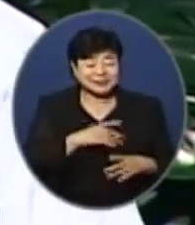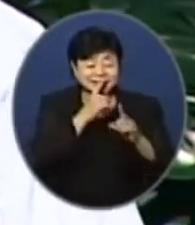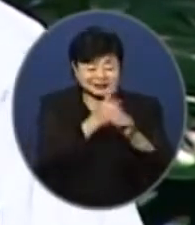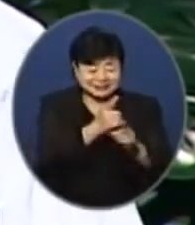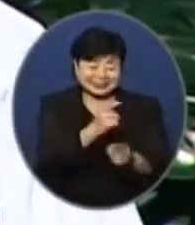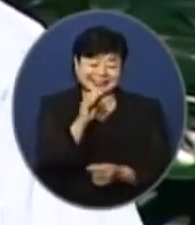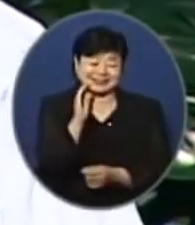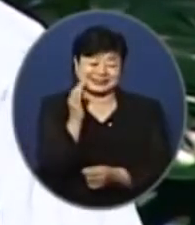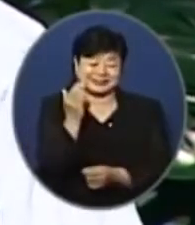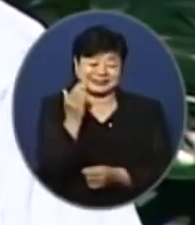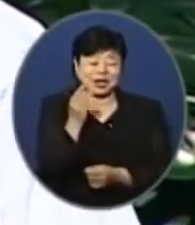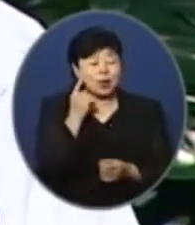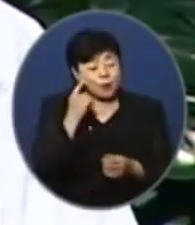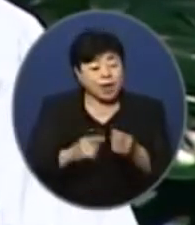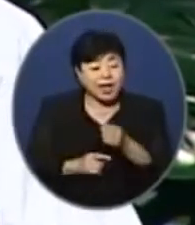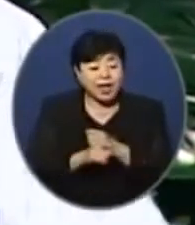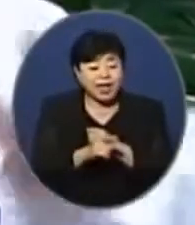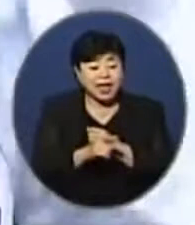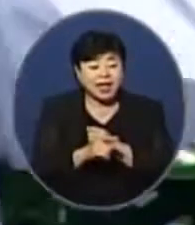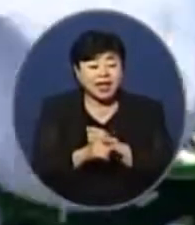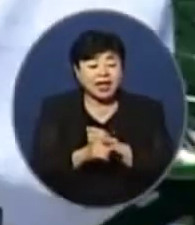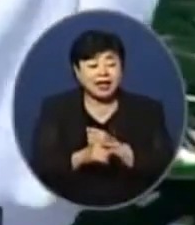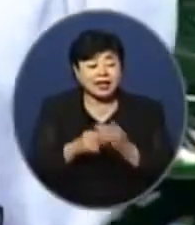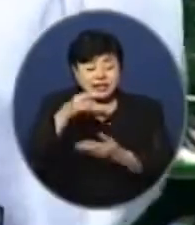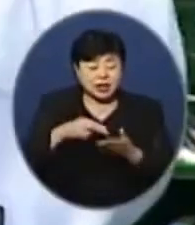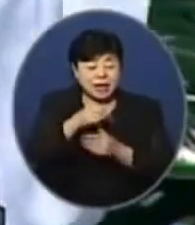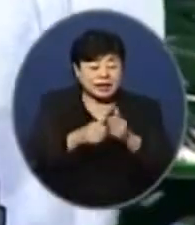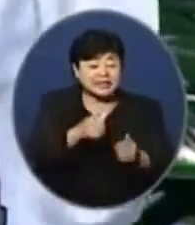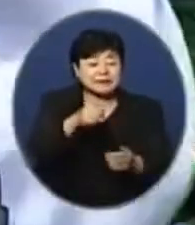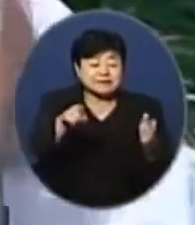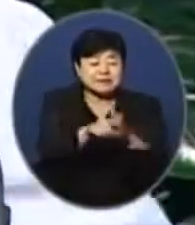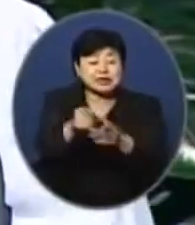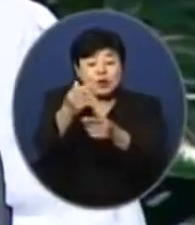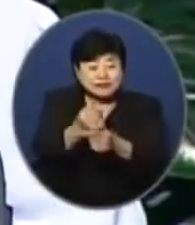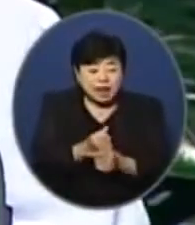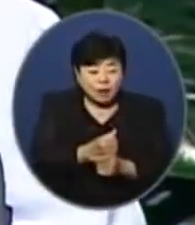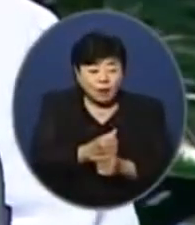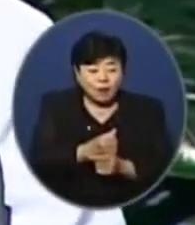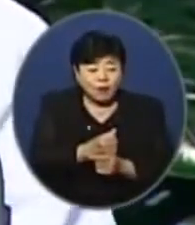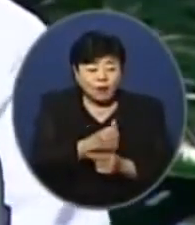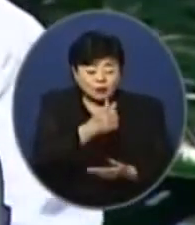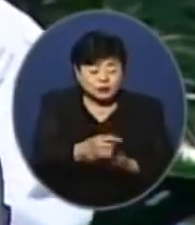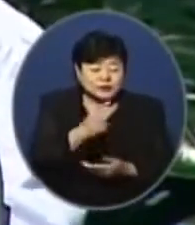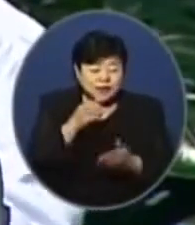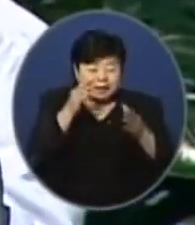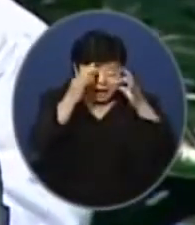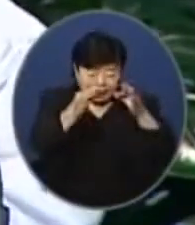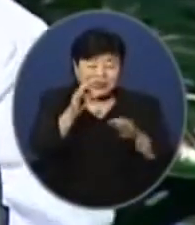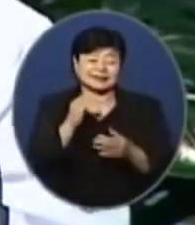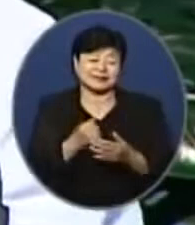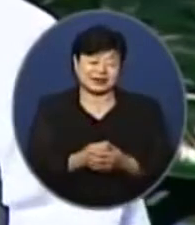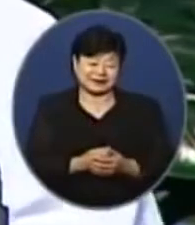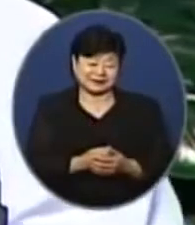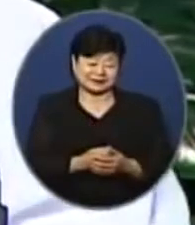승리자가 되었습니다. 왜냐? 만군의 야훼 하나님만 믿고 의지하고 주님만 바라보고 나왔기 때문입니다.